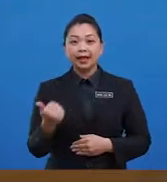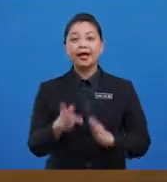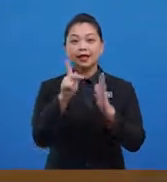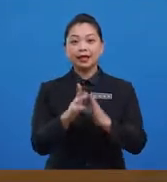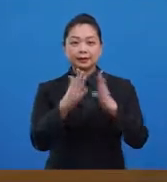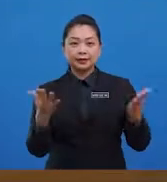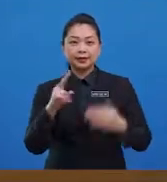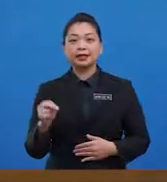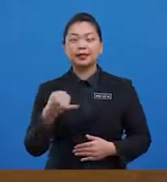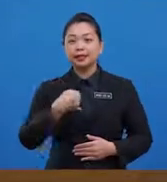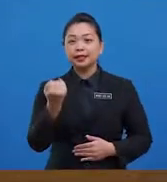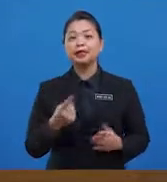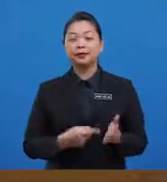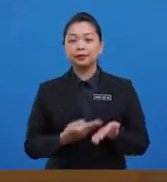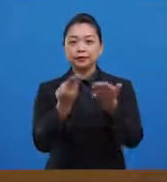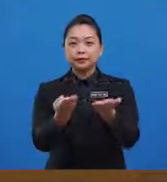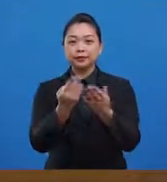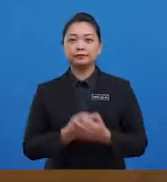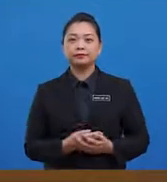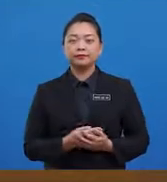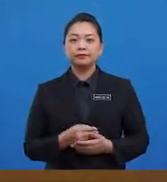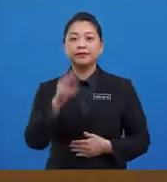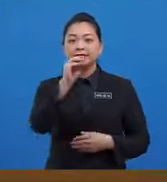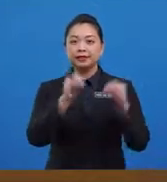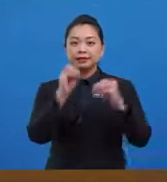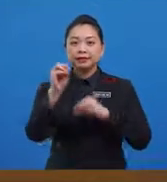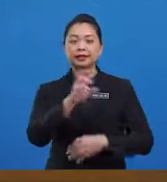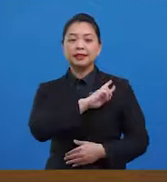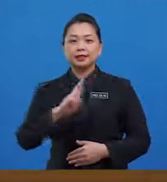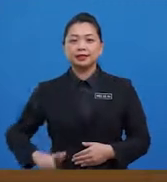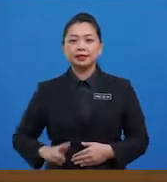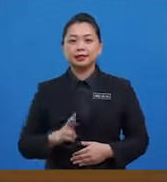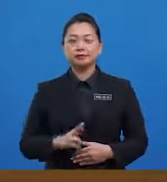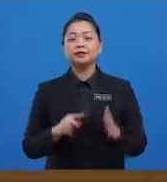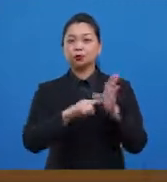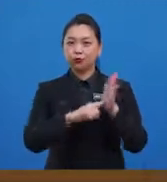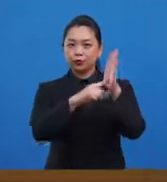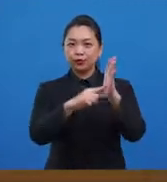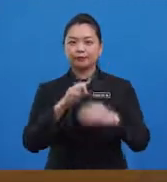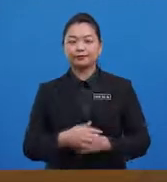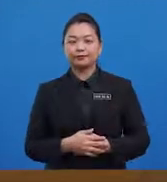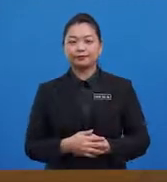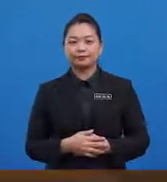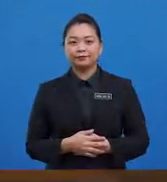kebesaran ingin dipersembahkan. Perhiasan diraja turut dipertontonkan.